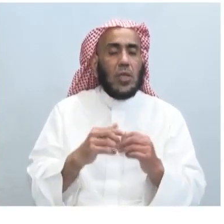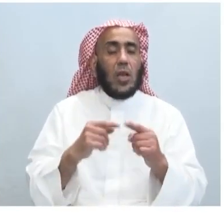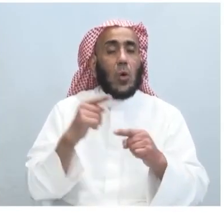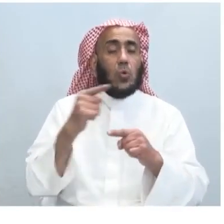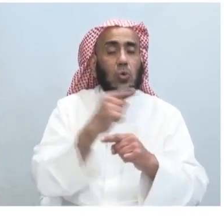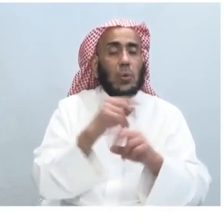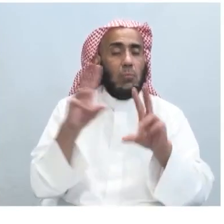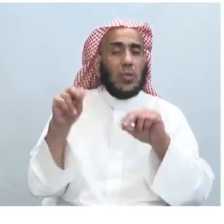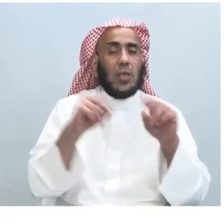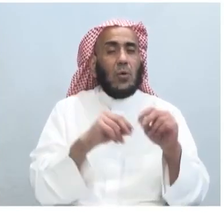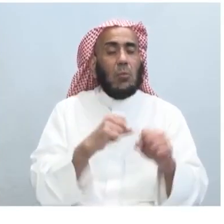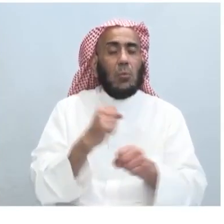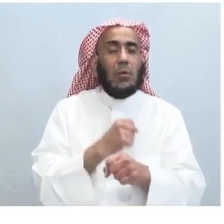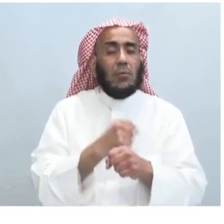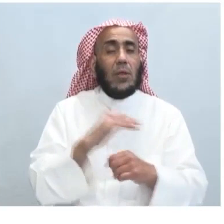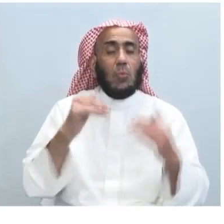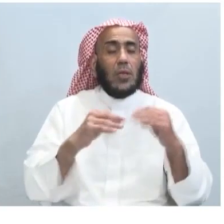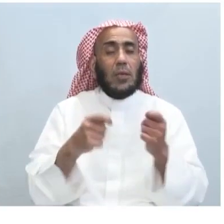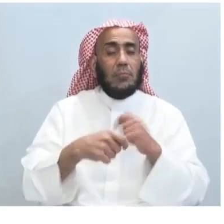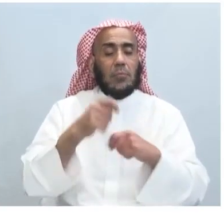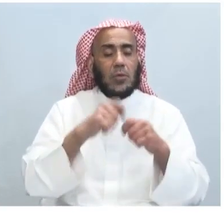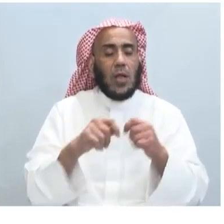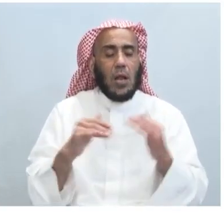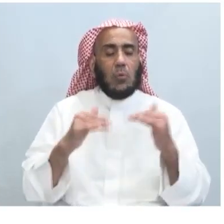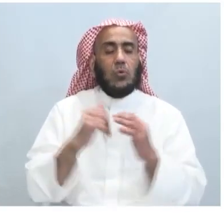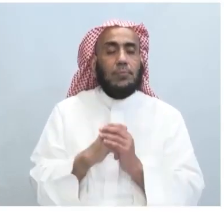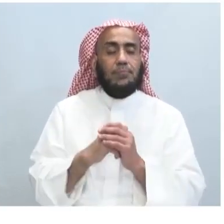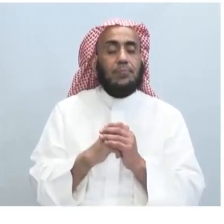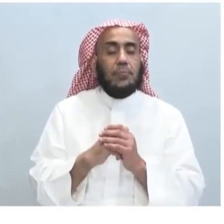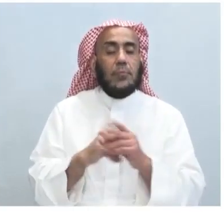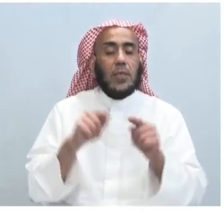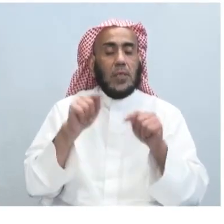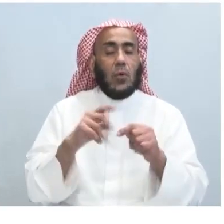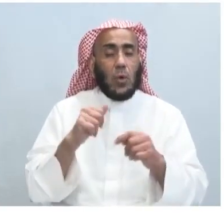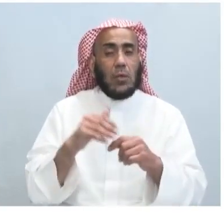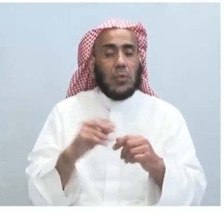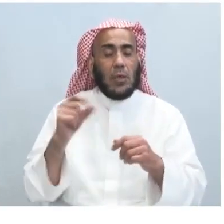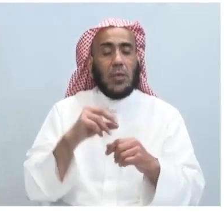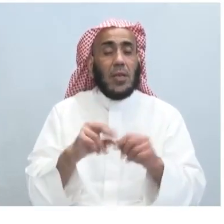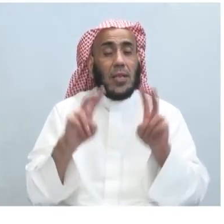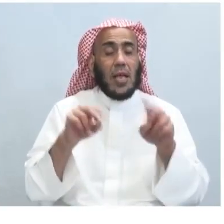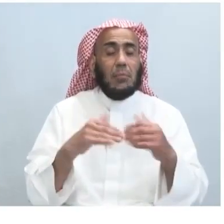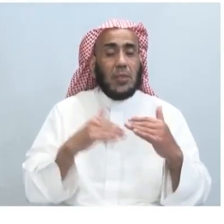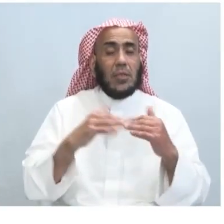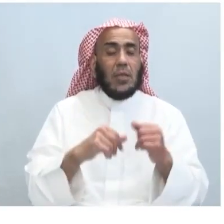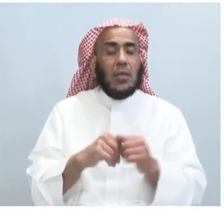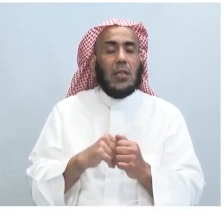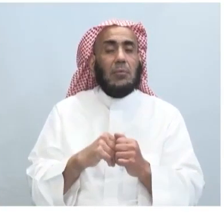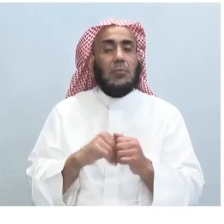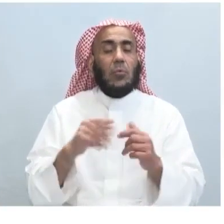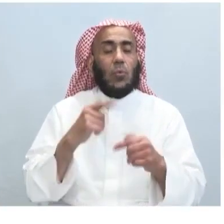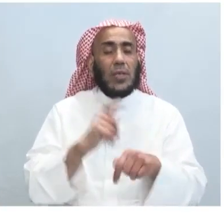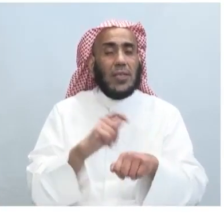اسس مساويه ل معاملاتها في المعادله الكيميائيه الموزونه كذلك تكون قيمه تعبير ثابت الاتزان ثابته